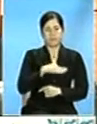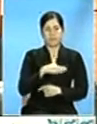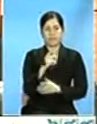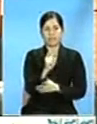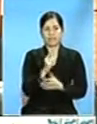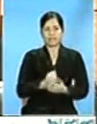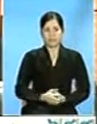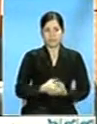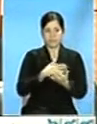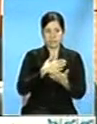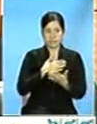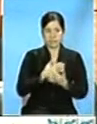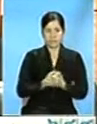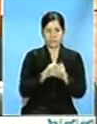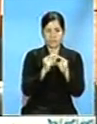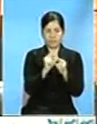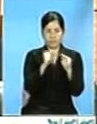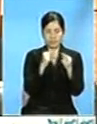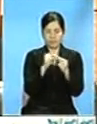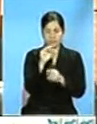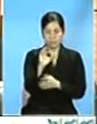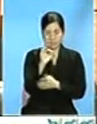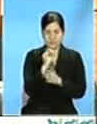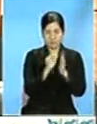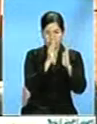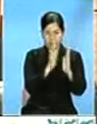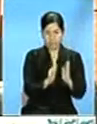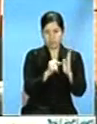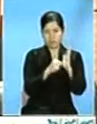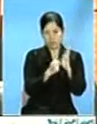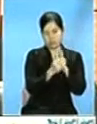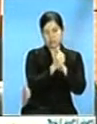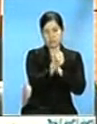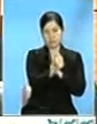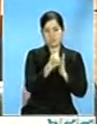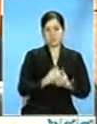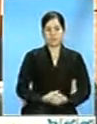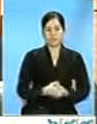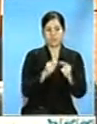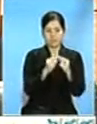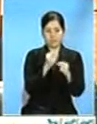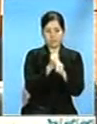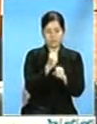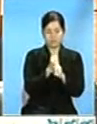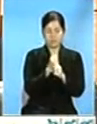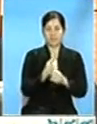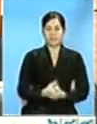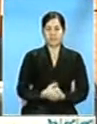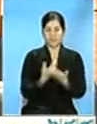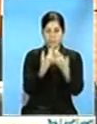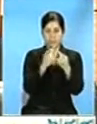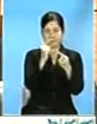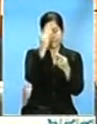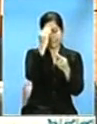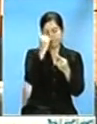ามีส่วนที่จะได้ทั้งคนที่มีศักยภาพที่เข้ามานะครับแต่อย่างไรก็ต